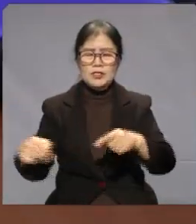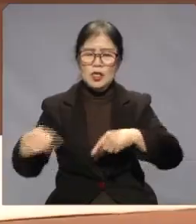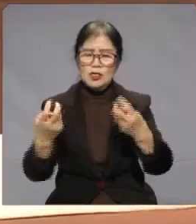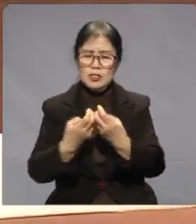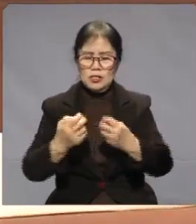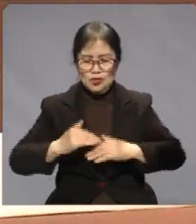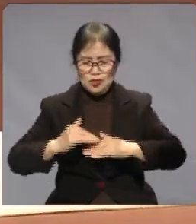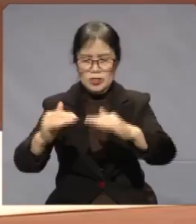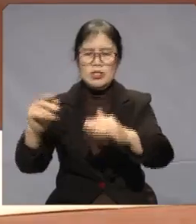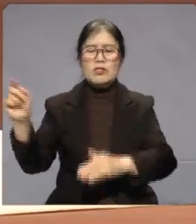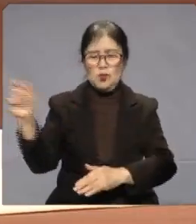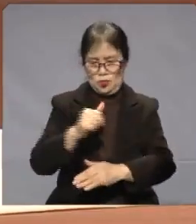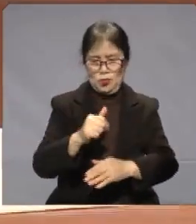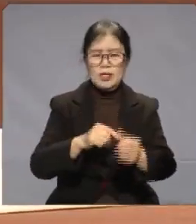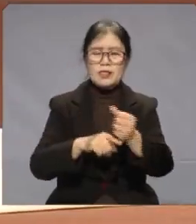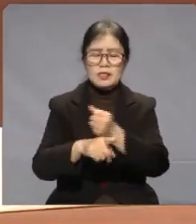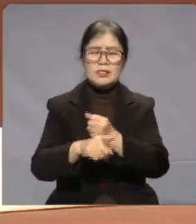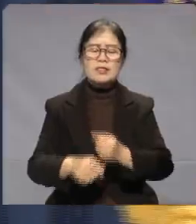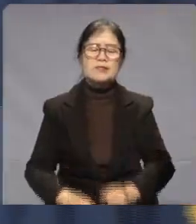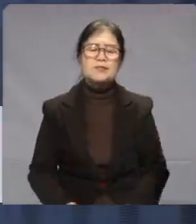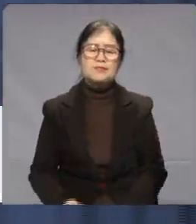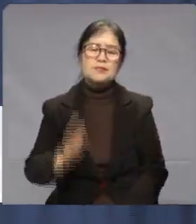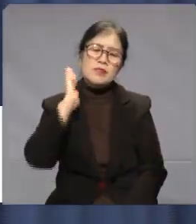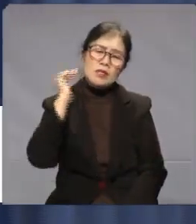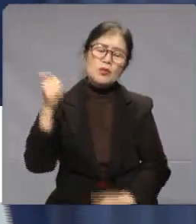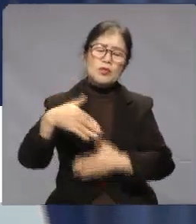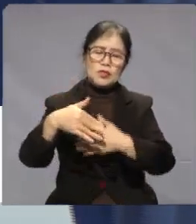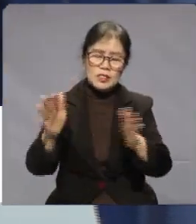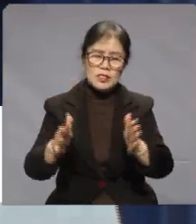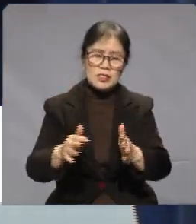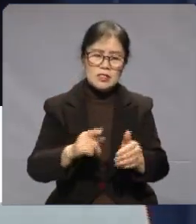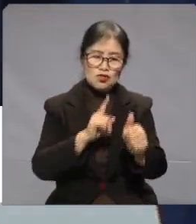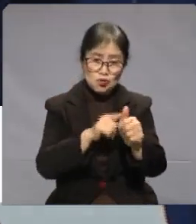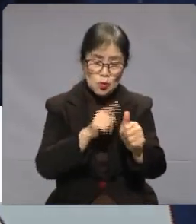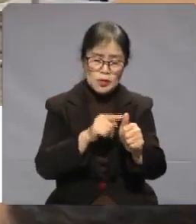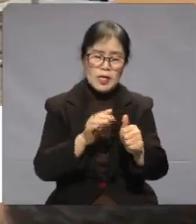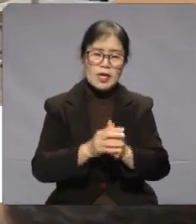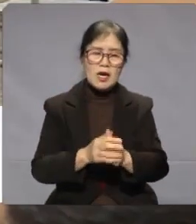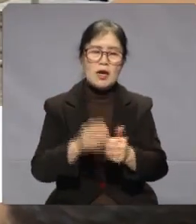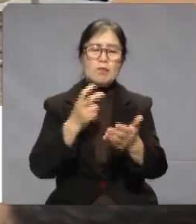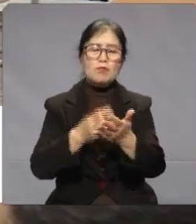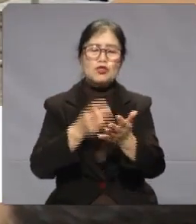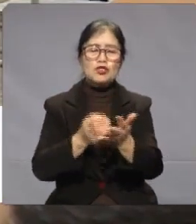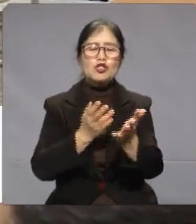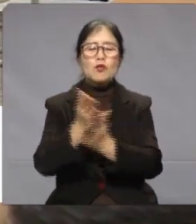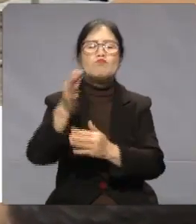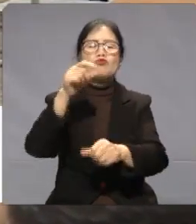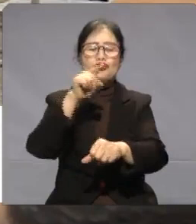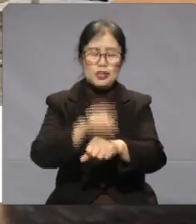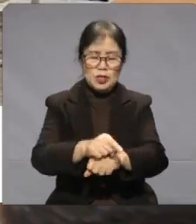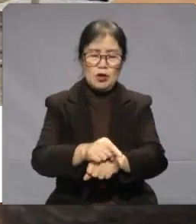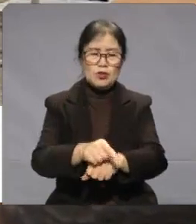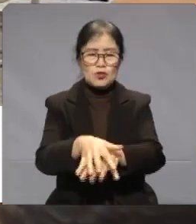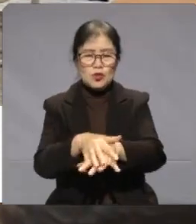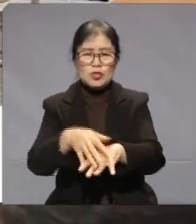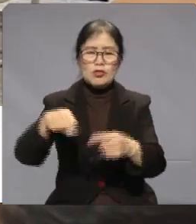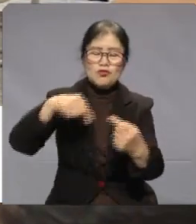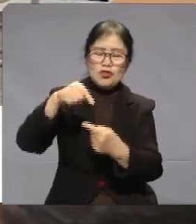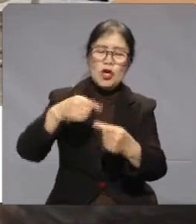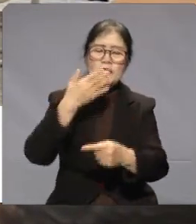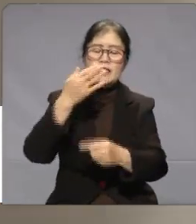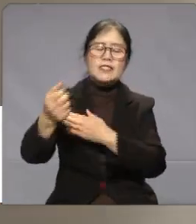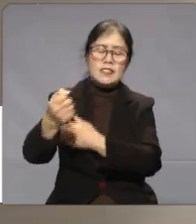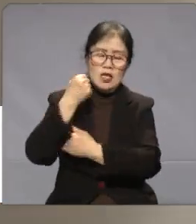속도를다는으로 풀이됩니다 대통령실은 후보자가 법률적 전문성 조직운영 능력을